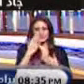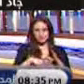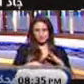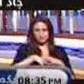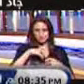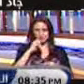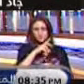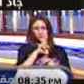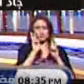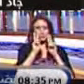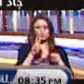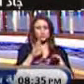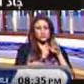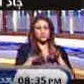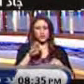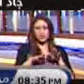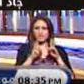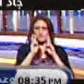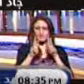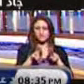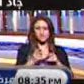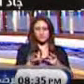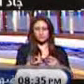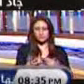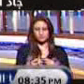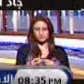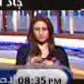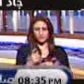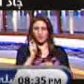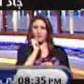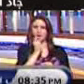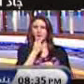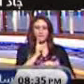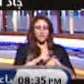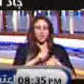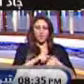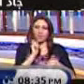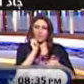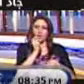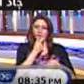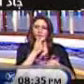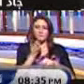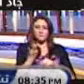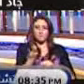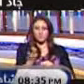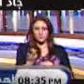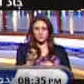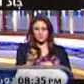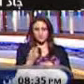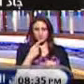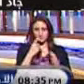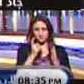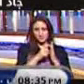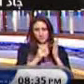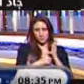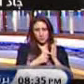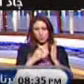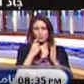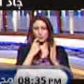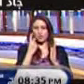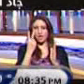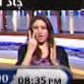ويعني في تقديرك انت امتى الموعد اللي ممكن نقول ان هو ده الموعد لاعلان؟ احنا بنتحدث ان قانون 2 لسنه 2013